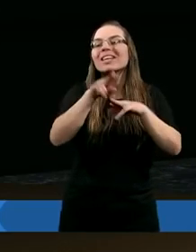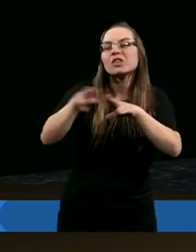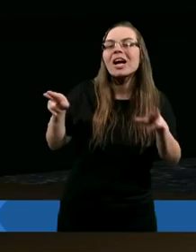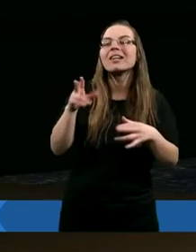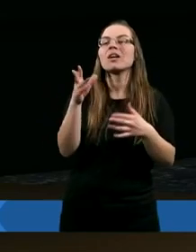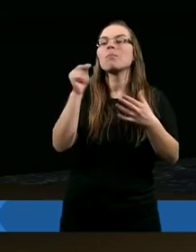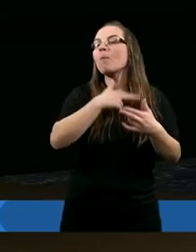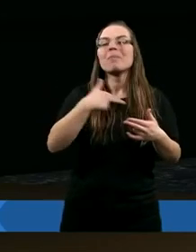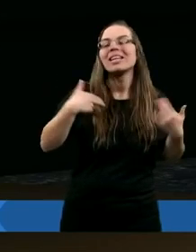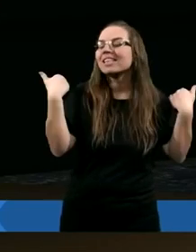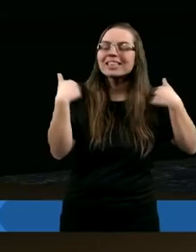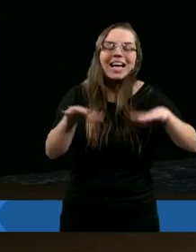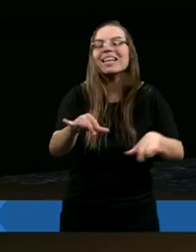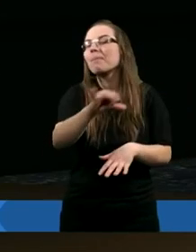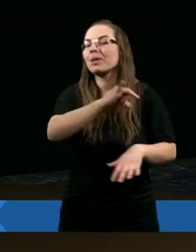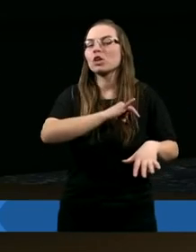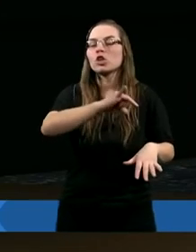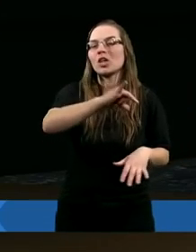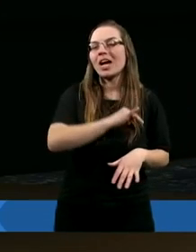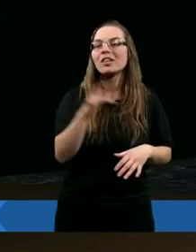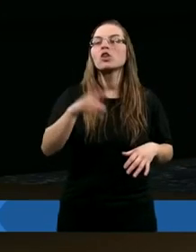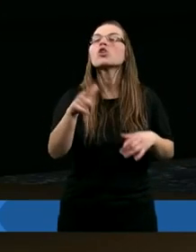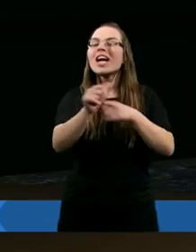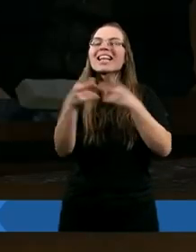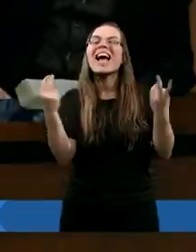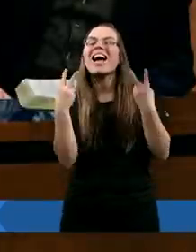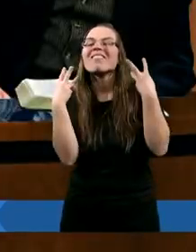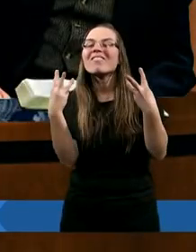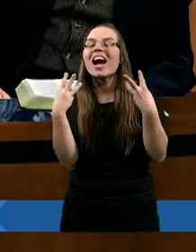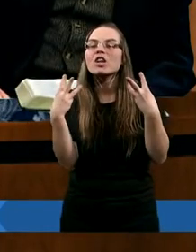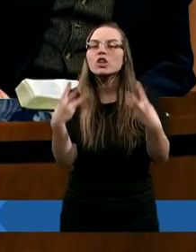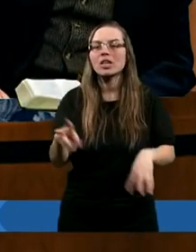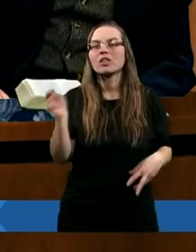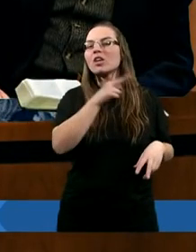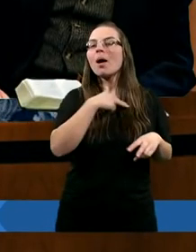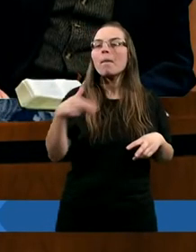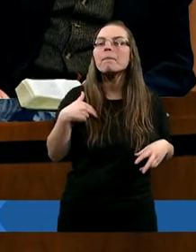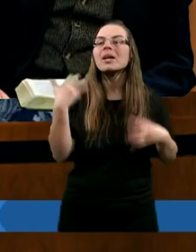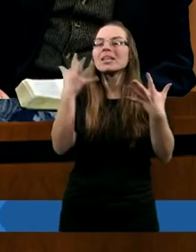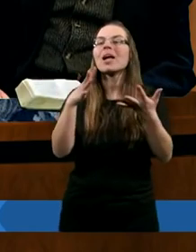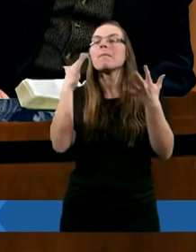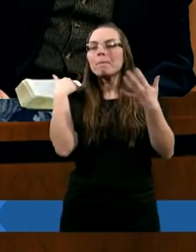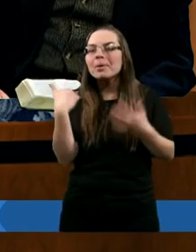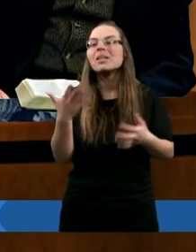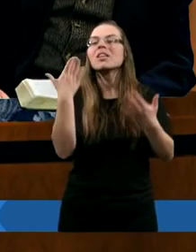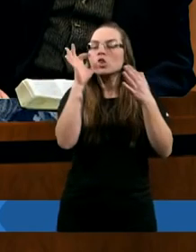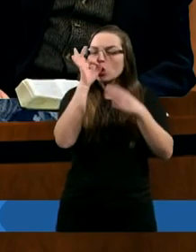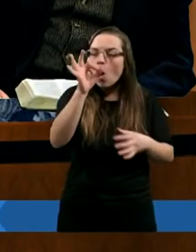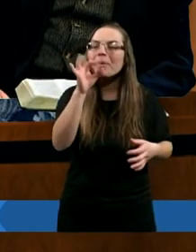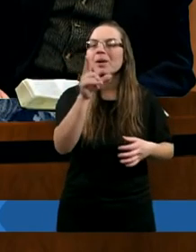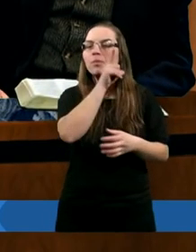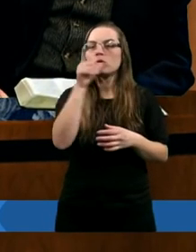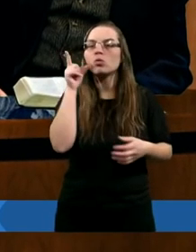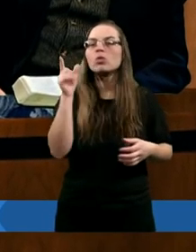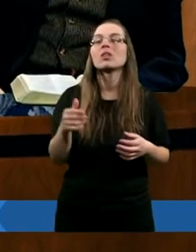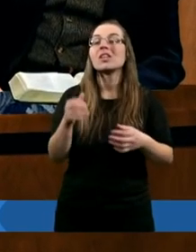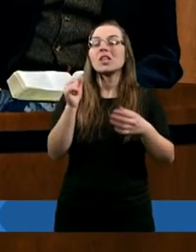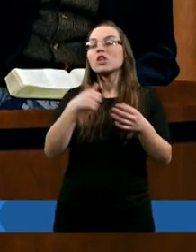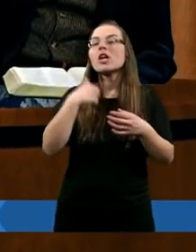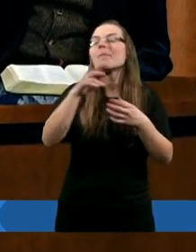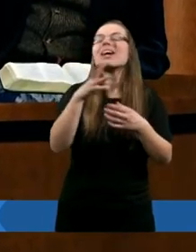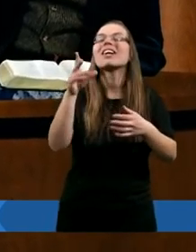To my nie chcemy czynić grzechu. I to jest najważniejsze, że nie chodzi o żebyśmy naprawdę nie chcieli, żeby grzech